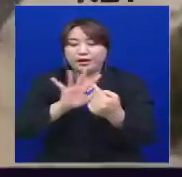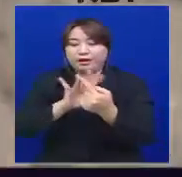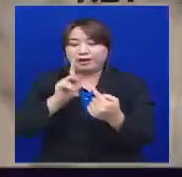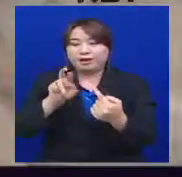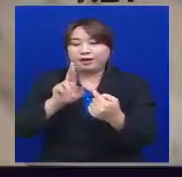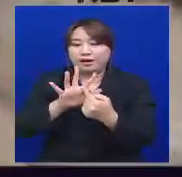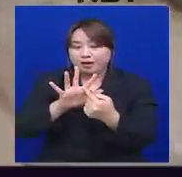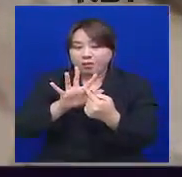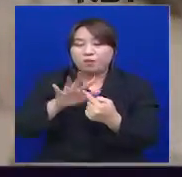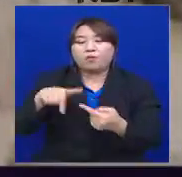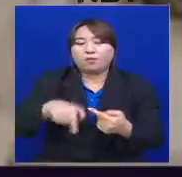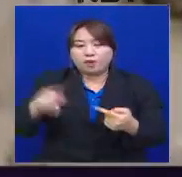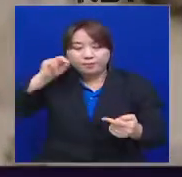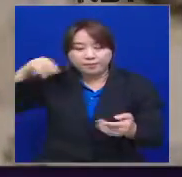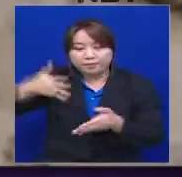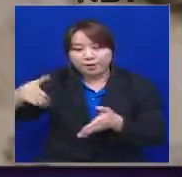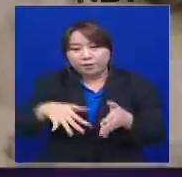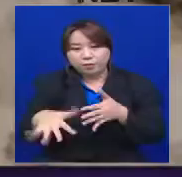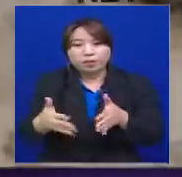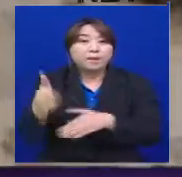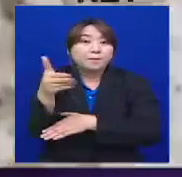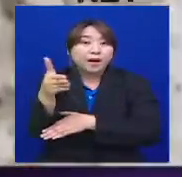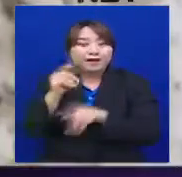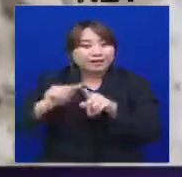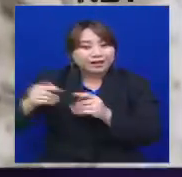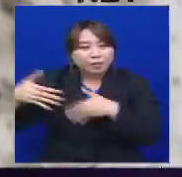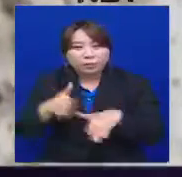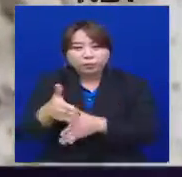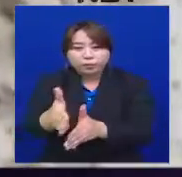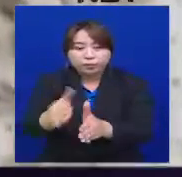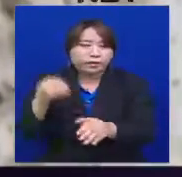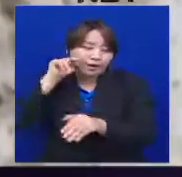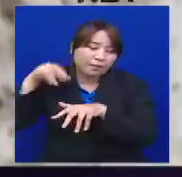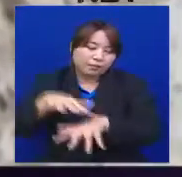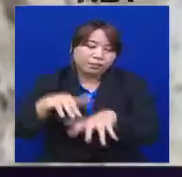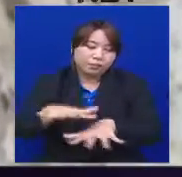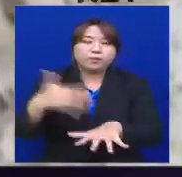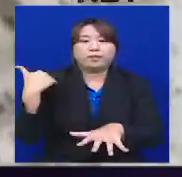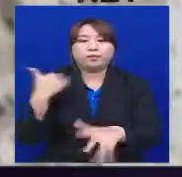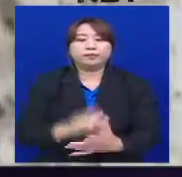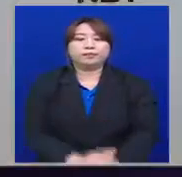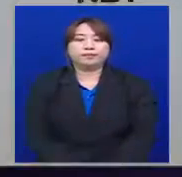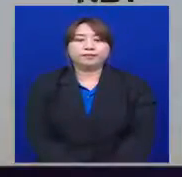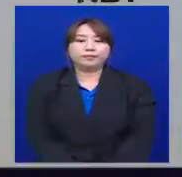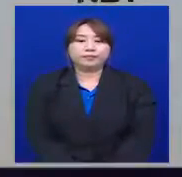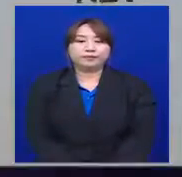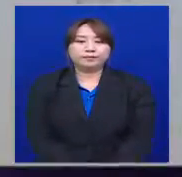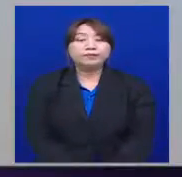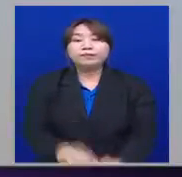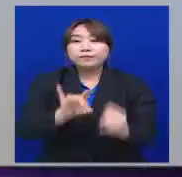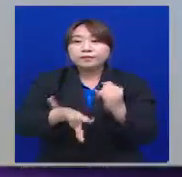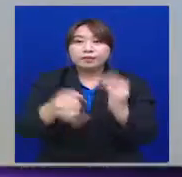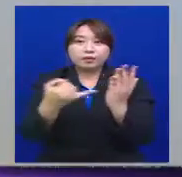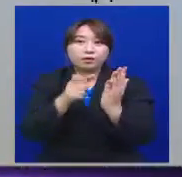สู่อ่างเก็บน้ำคลองศรยัดครับแล้วก็พัดนำเอาปลาหลายชนิดมากับกระแสน้ำด้วยปิดท้ายที่